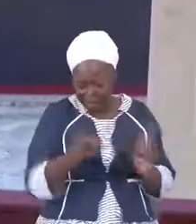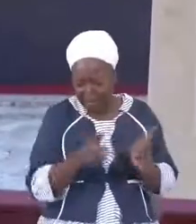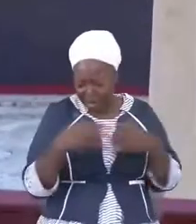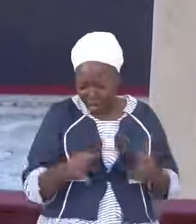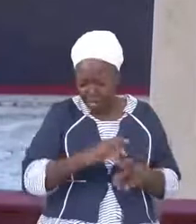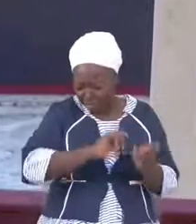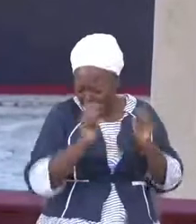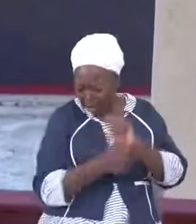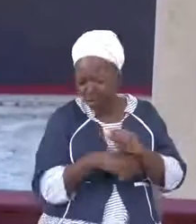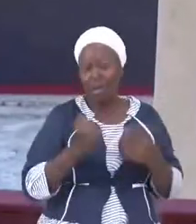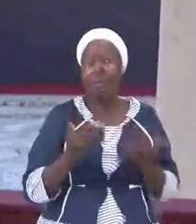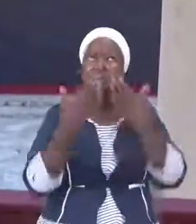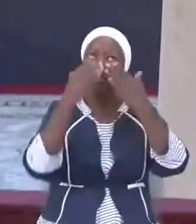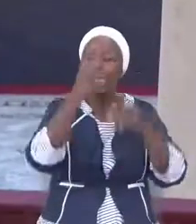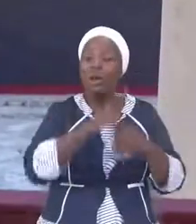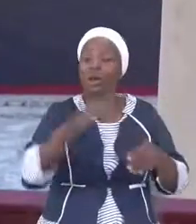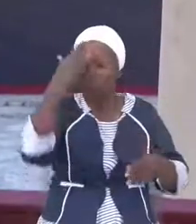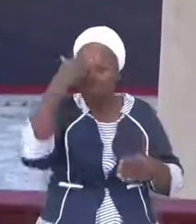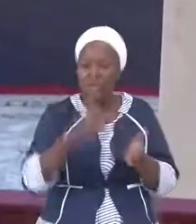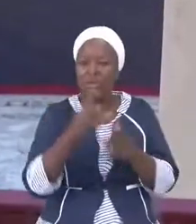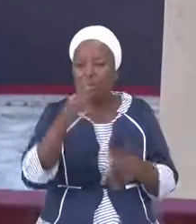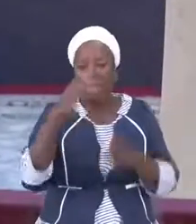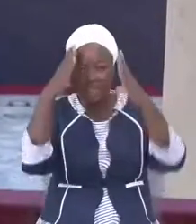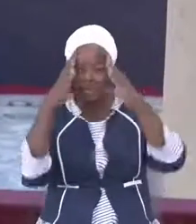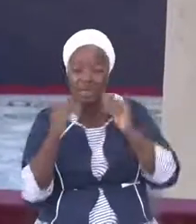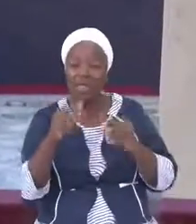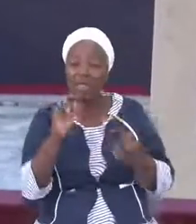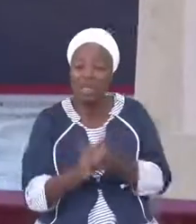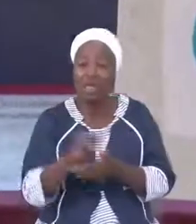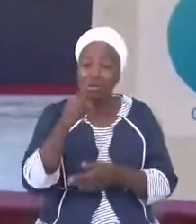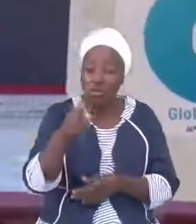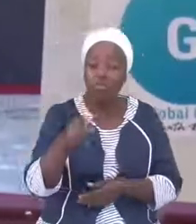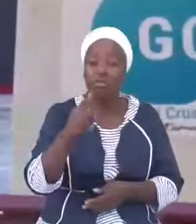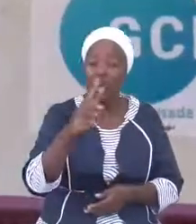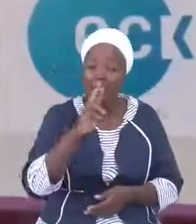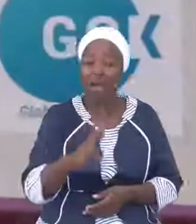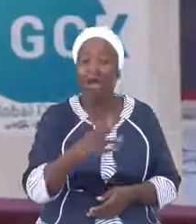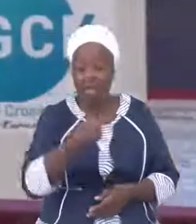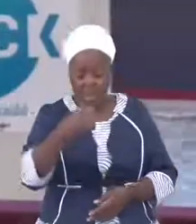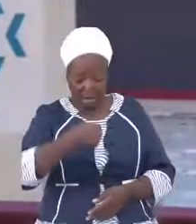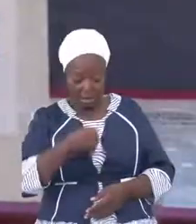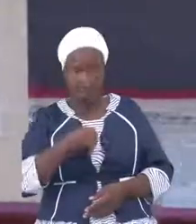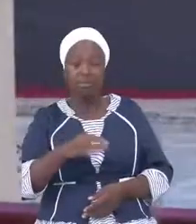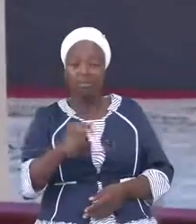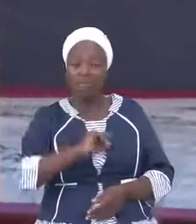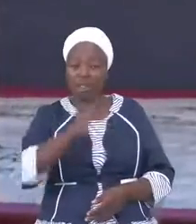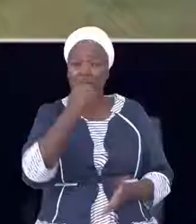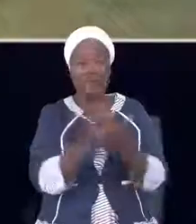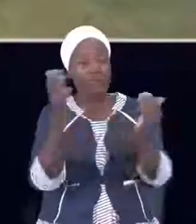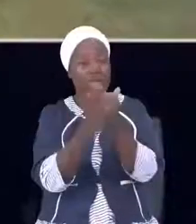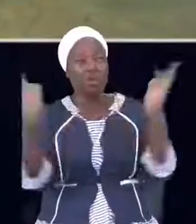l'émergence de la nature dépravée en moi, ce n'est plus comme ça. C'est plus par consécration, par